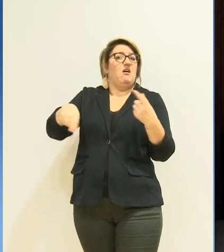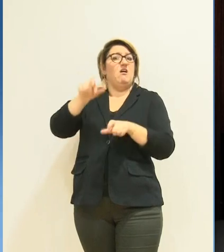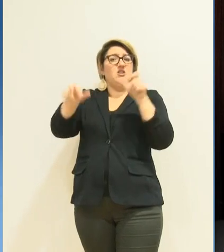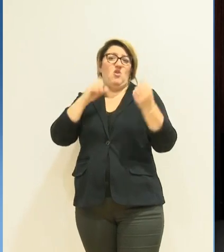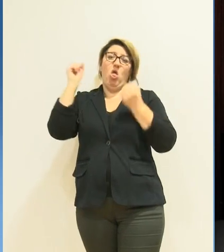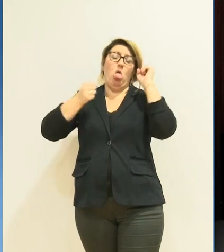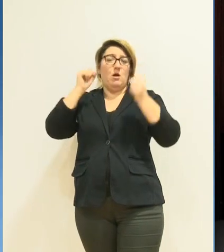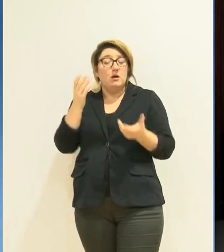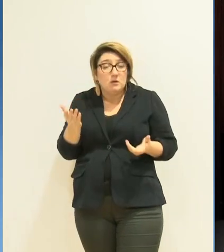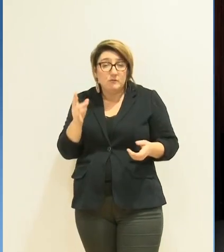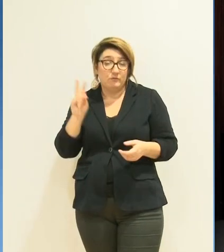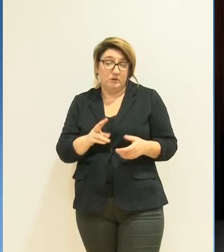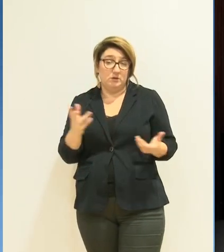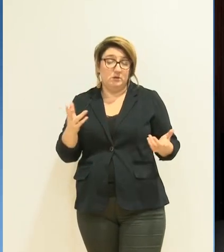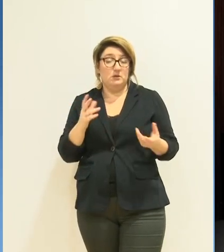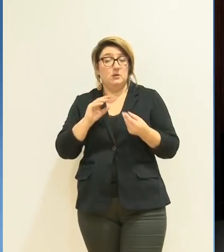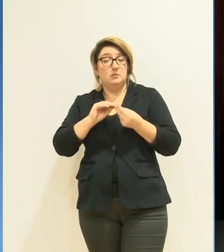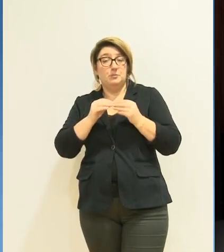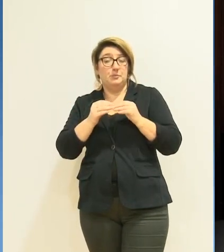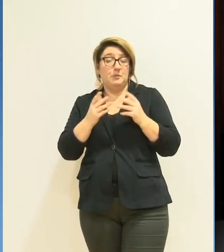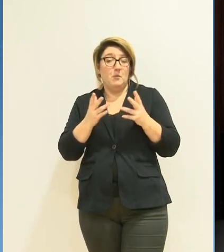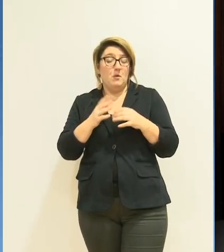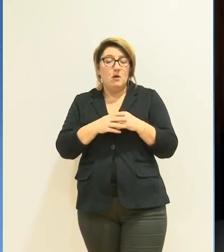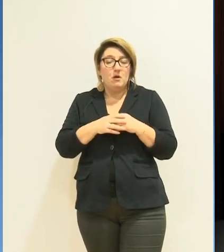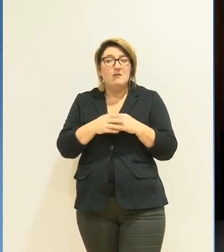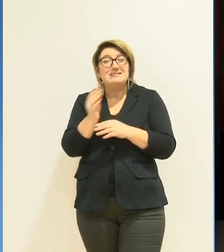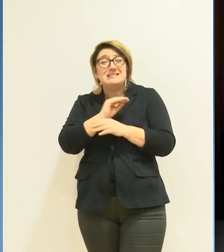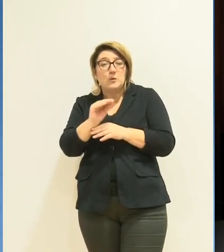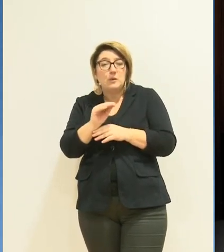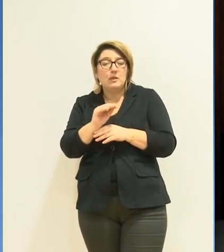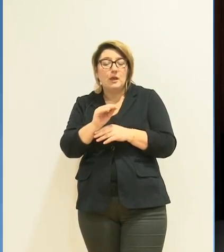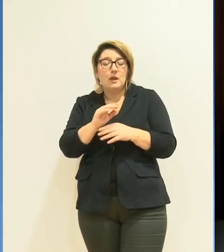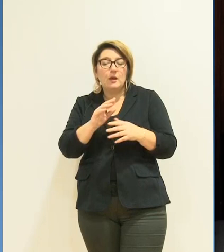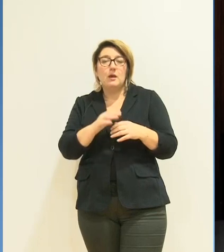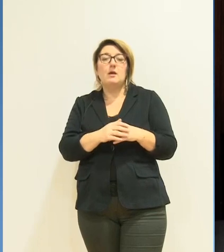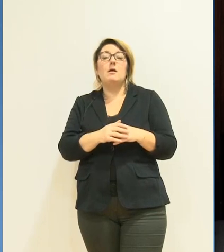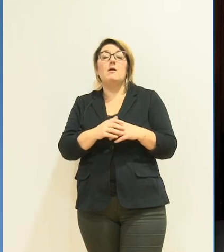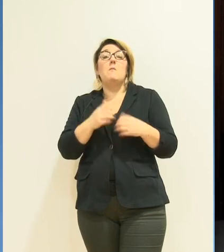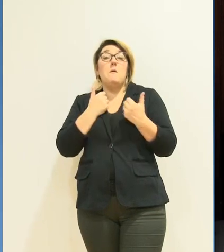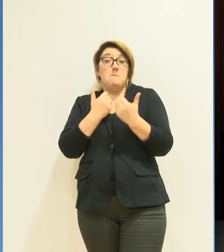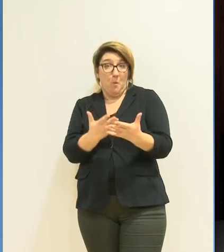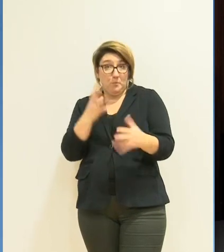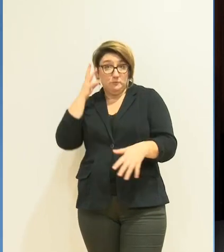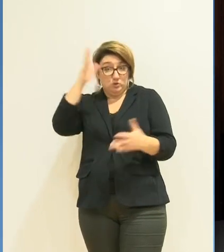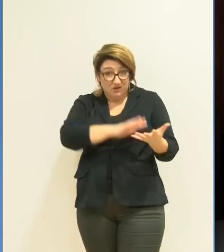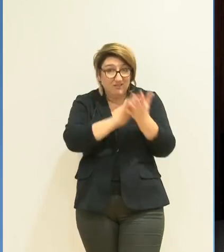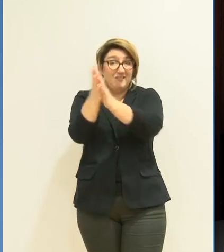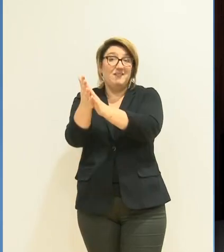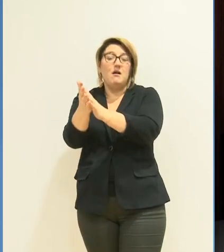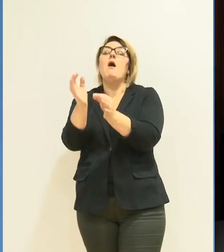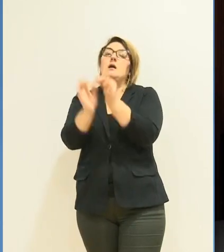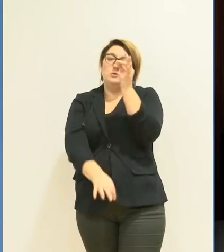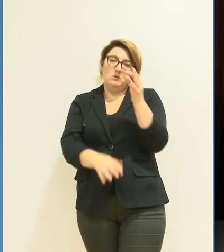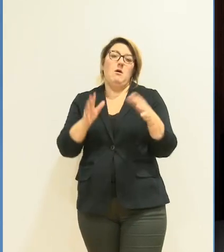social qui va être proposé et de sécurité sur la villeneuve va permettre l'amélioration de ce